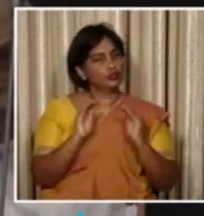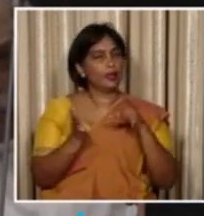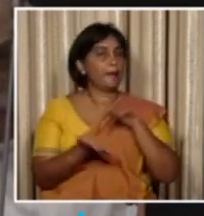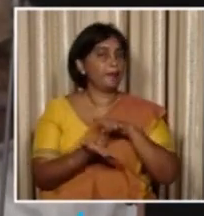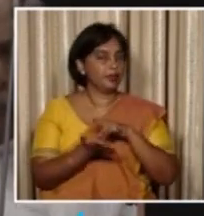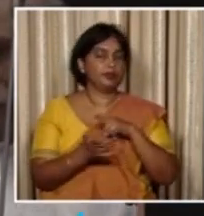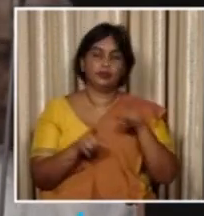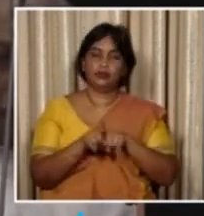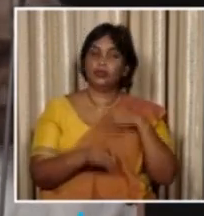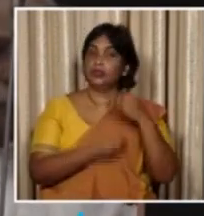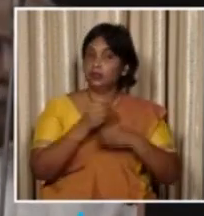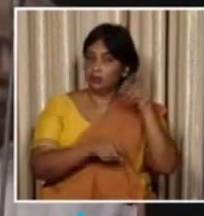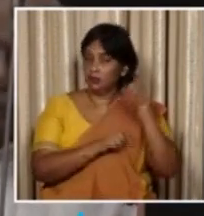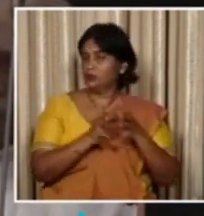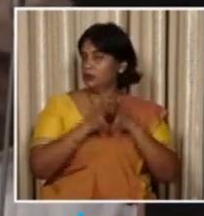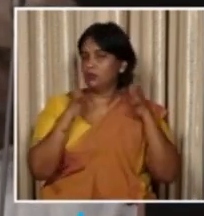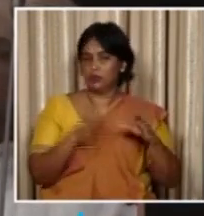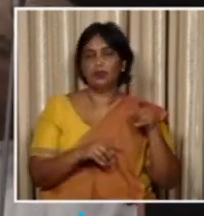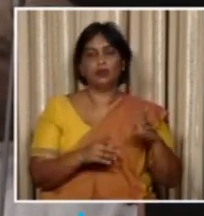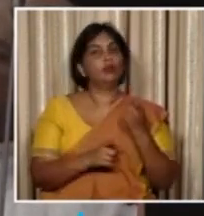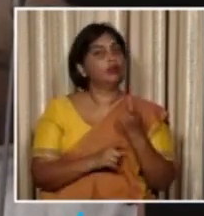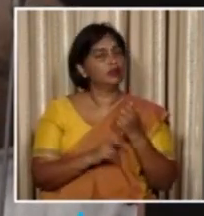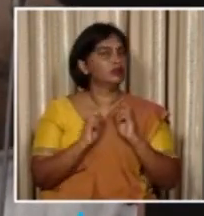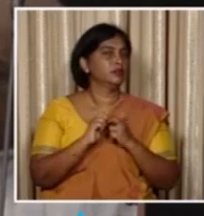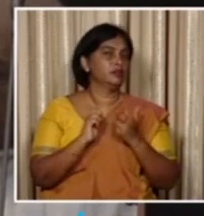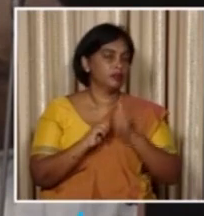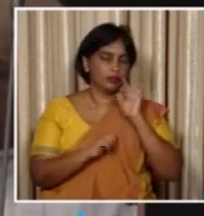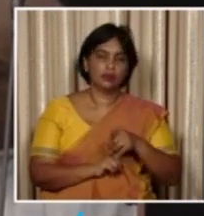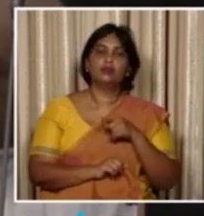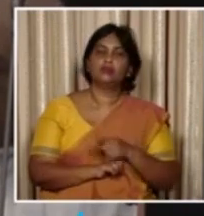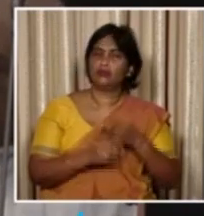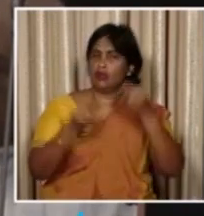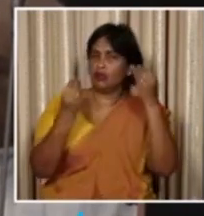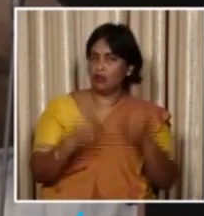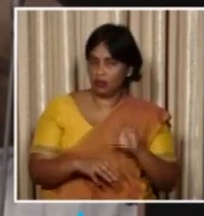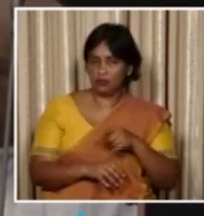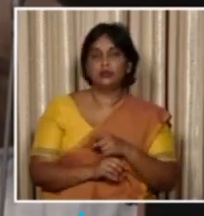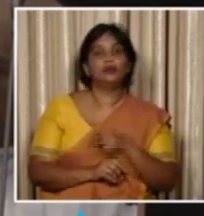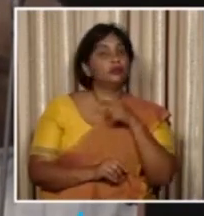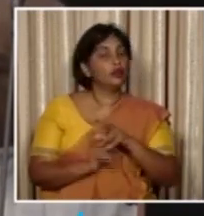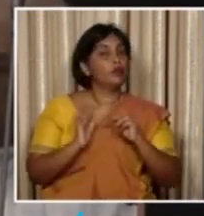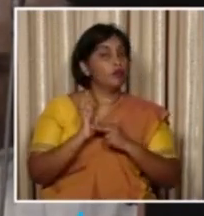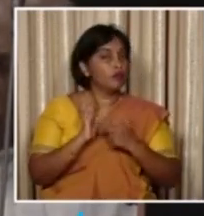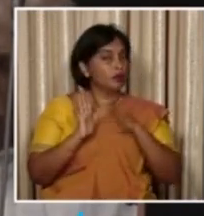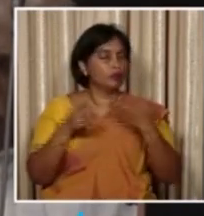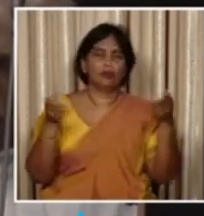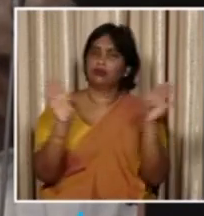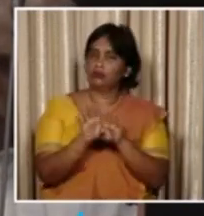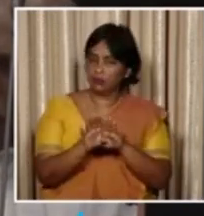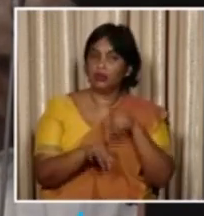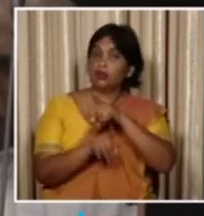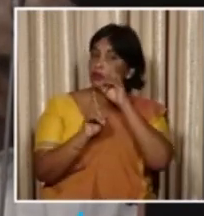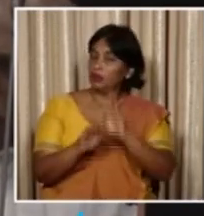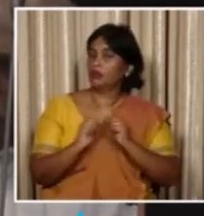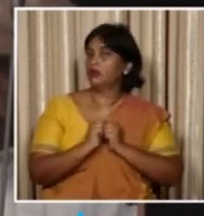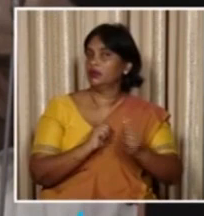මධ්‍යම පරිමාණ ව්‍යවසායන් බොහොමයක් ආර්ථික අර්බුද මැද අකර්මණ්‍ය වුණා. එම ව්‍යාපාර වසා දැමුවා. ඒවා